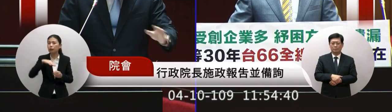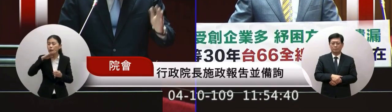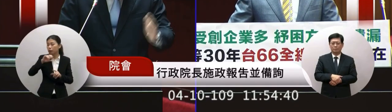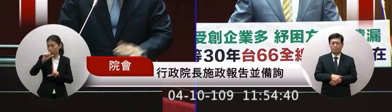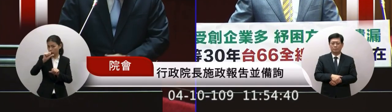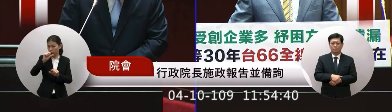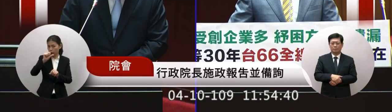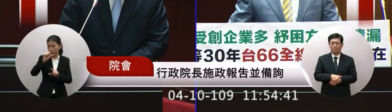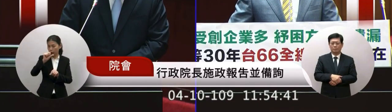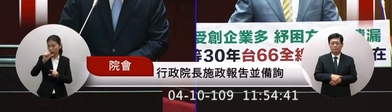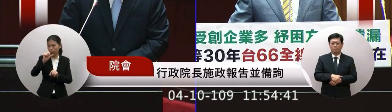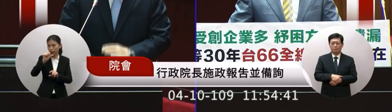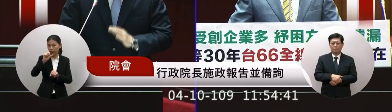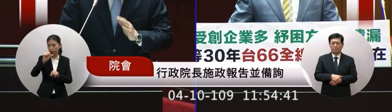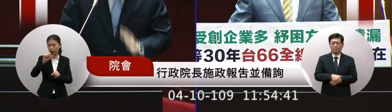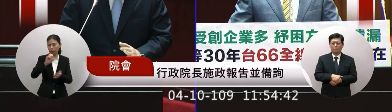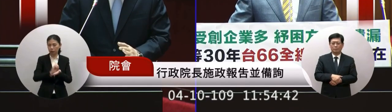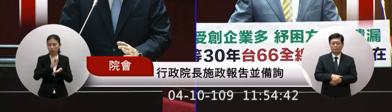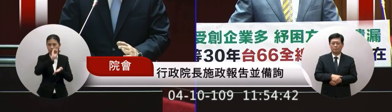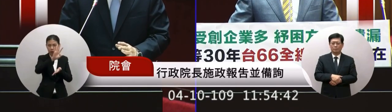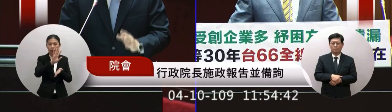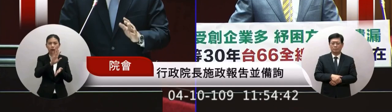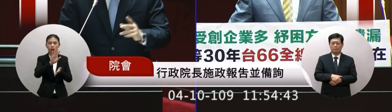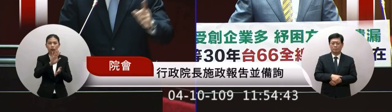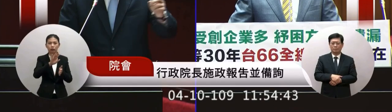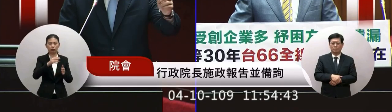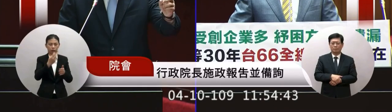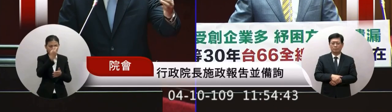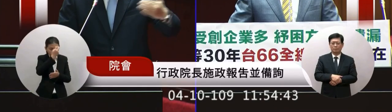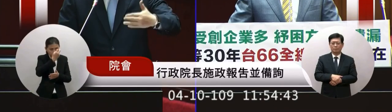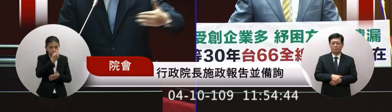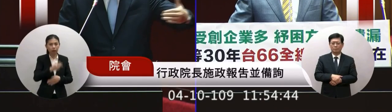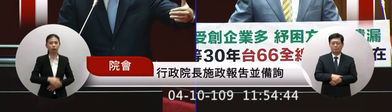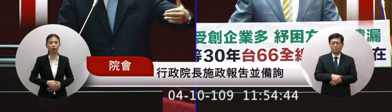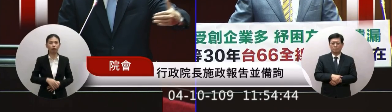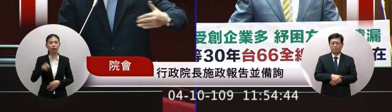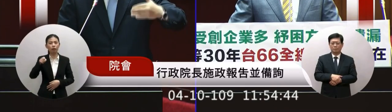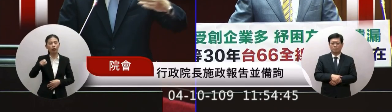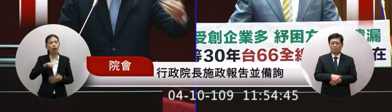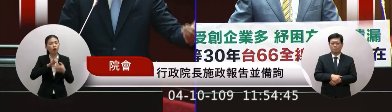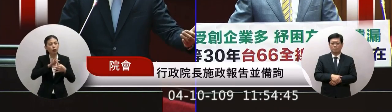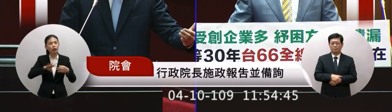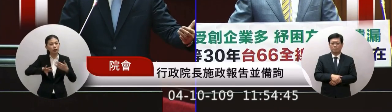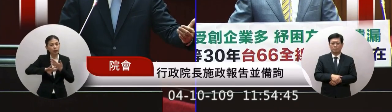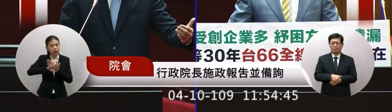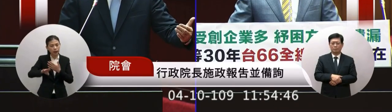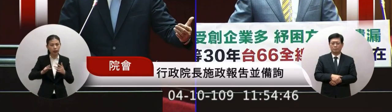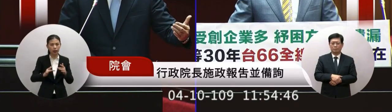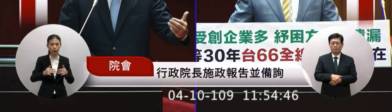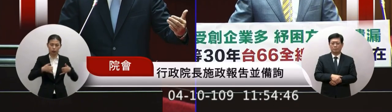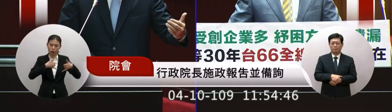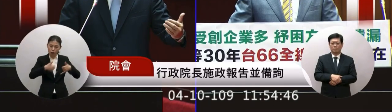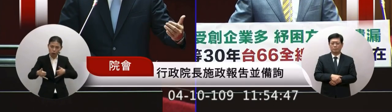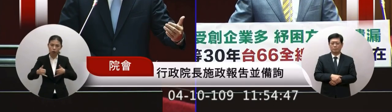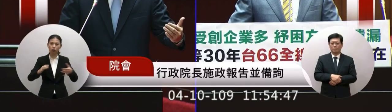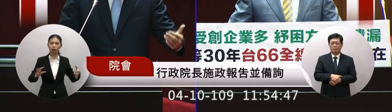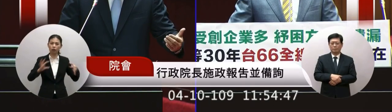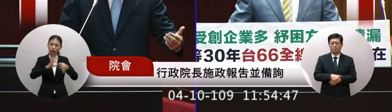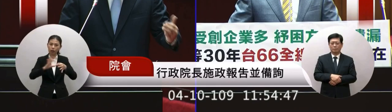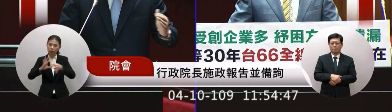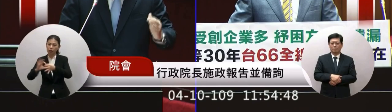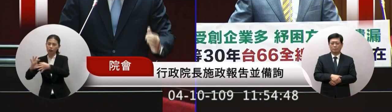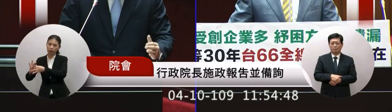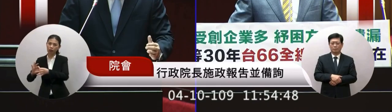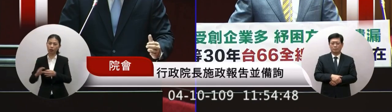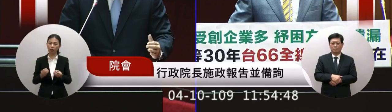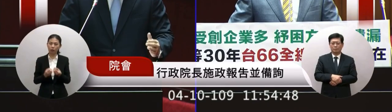我们就能够报部，好来审核。那委员所关心的其他进一步串联的，跟台66线有